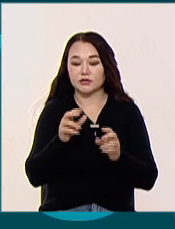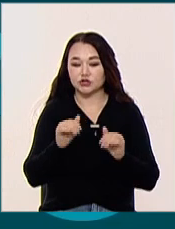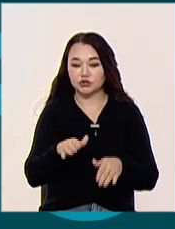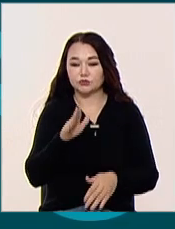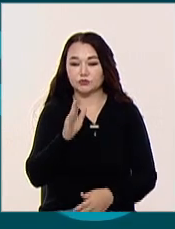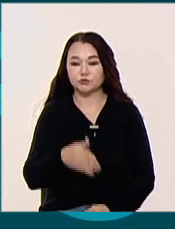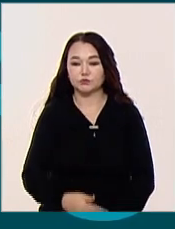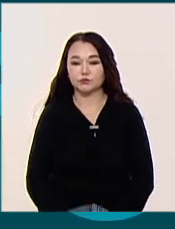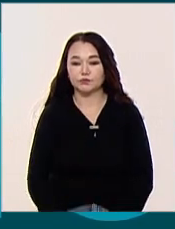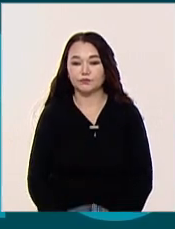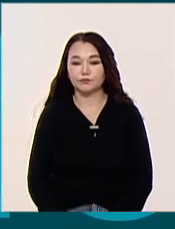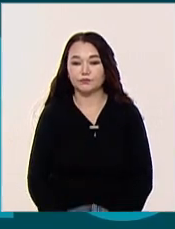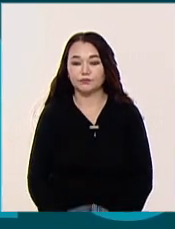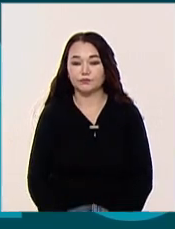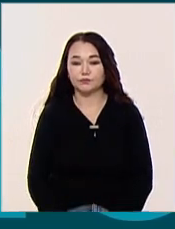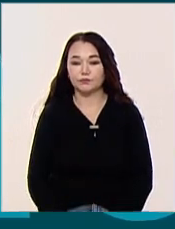шешілді?